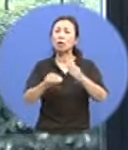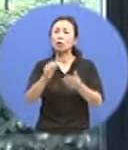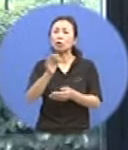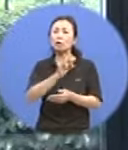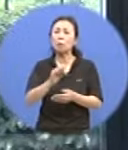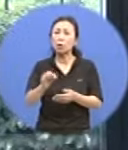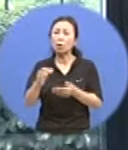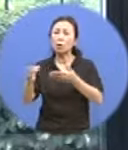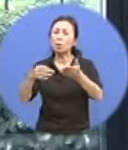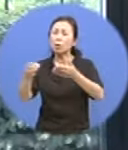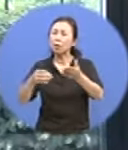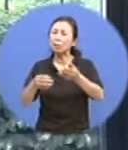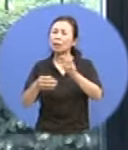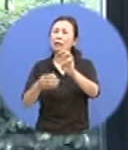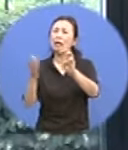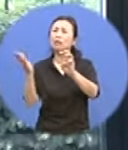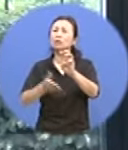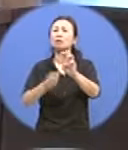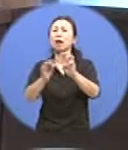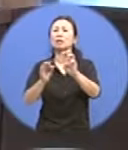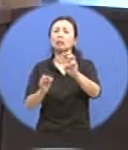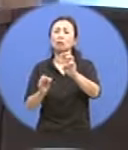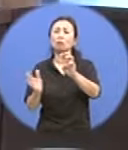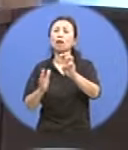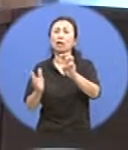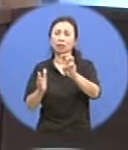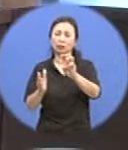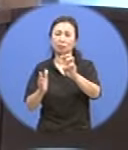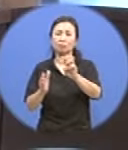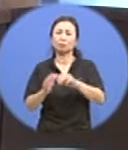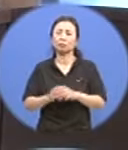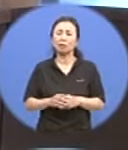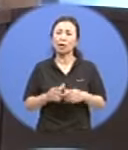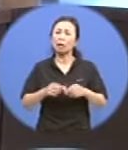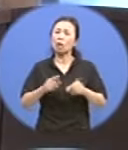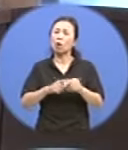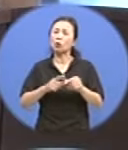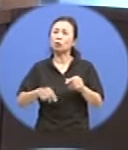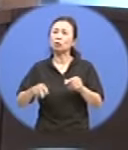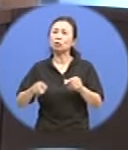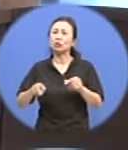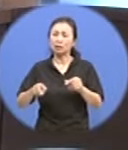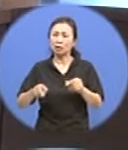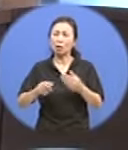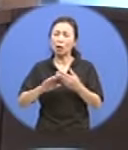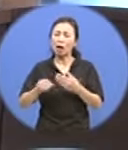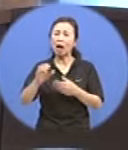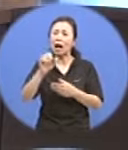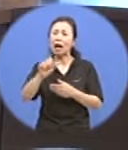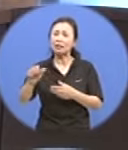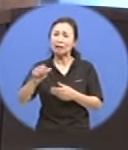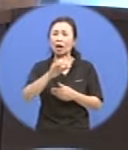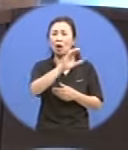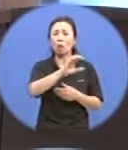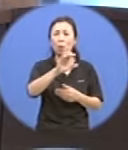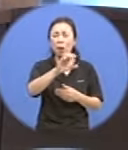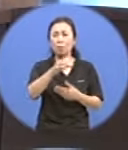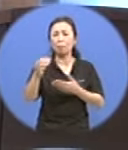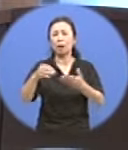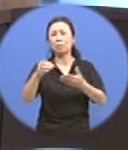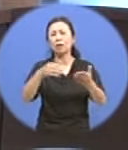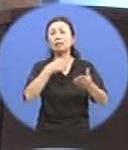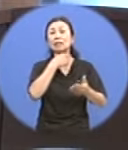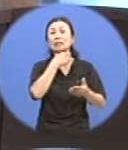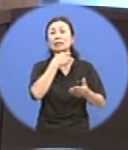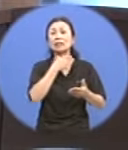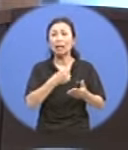か、 まあ、日本中心なんですけども、あとアジア欧米ありますけども、はい、もうまだまだ十分展開できていない国がたくさんありますんで